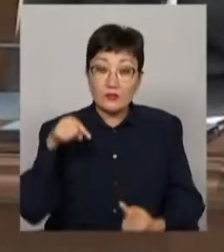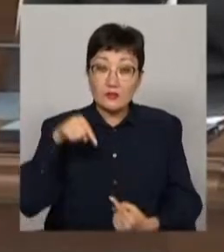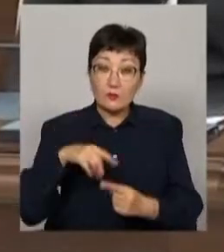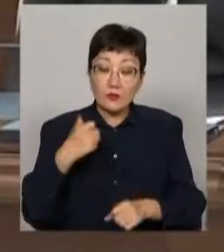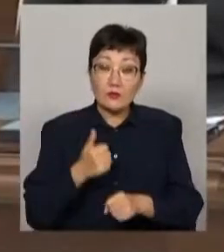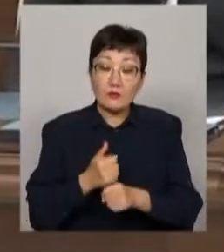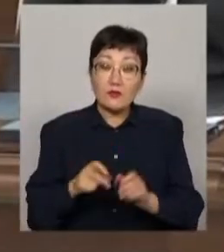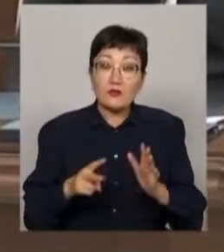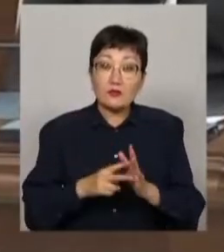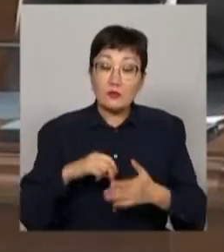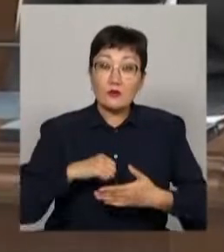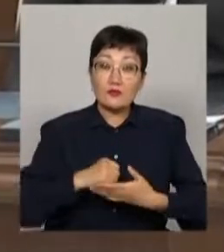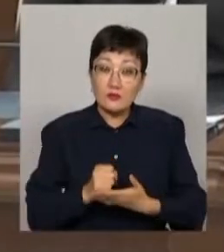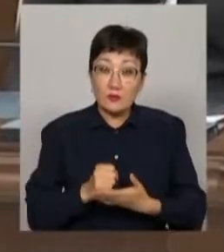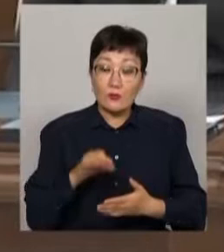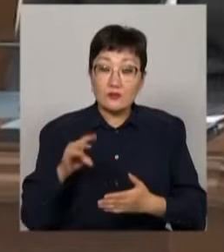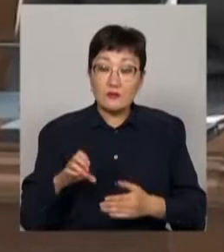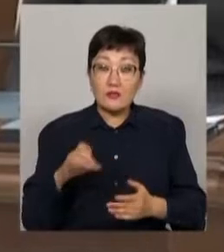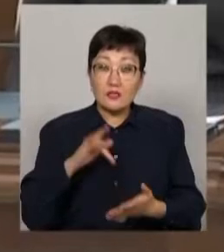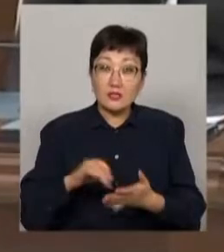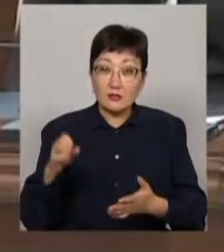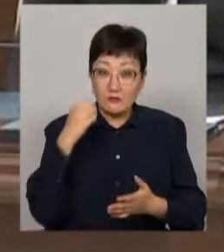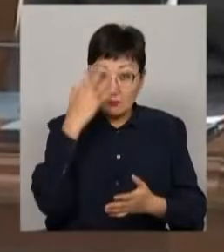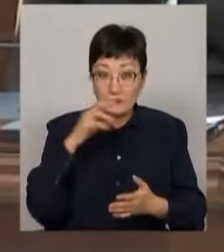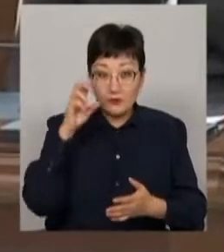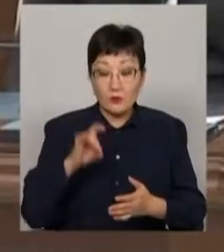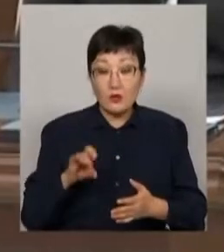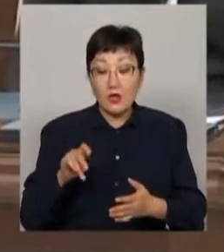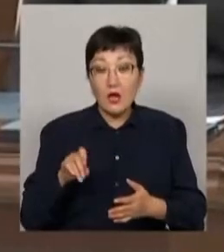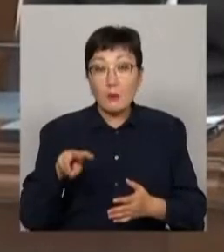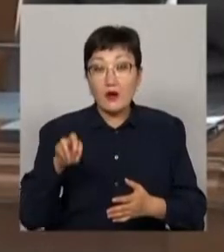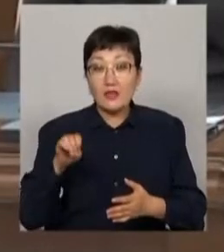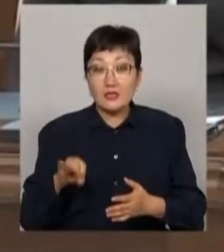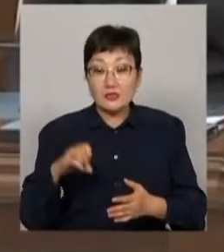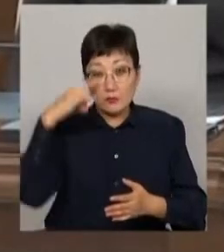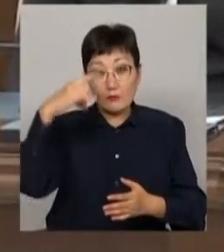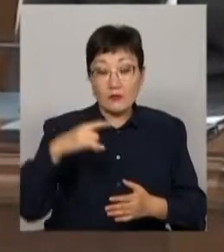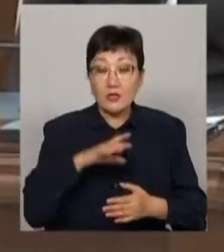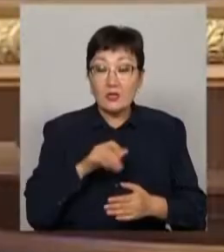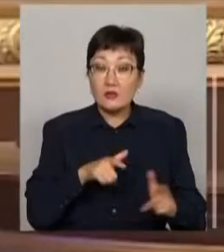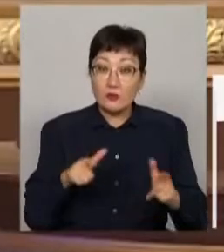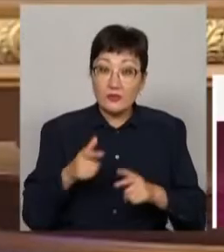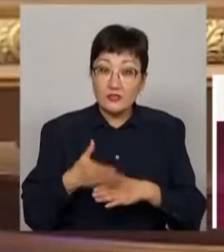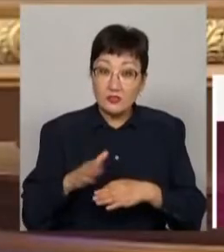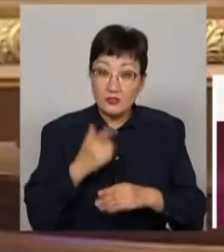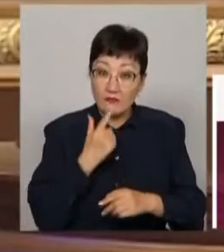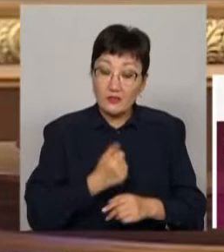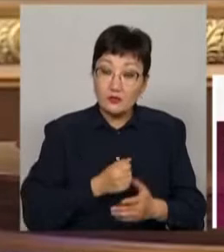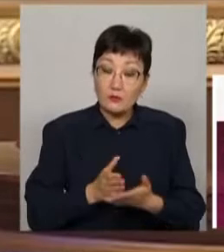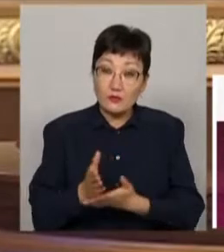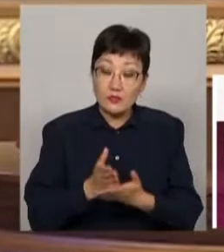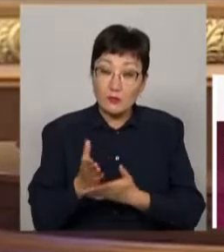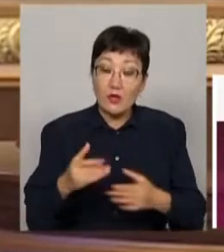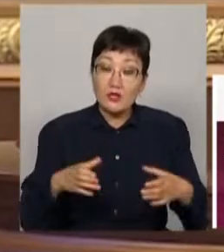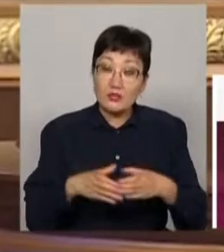с главой 7 уставу оон центральноафриканской республике конго эмали казахстан готов выделить как отдельных военнослужащих качестве